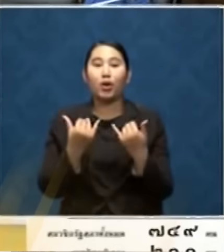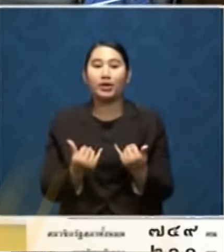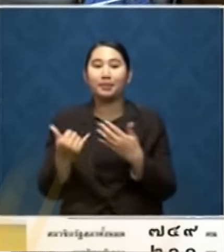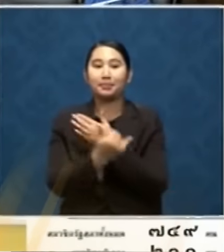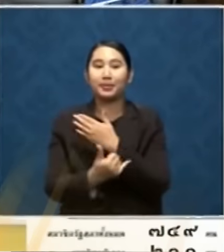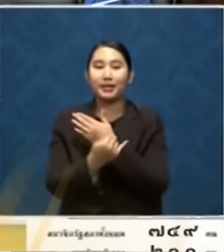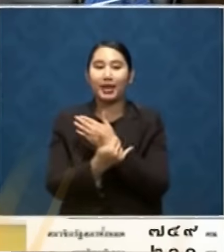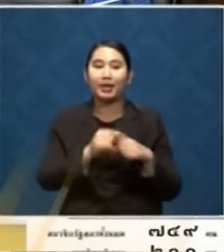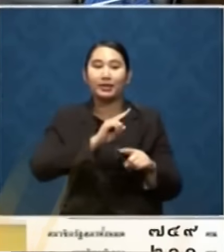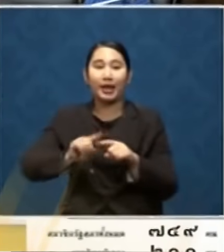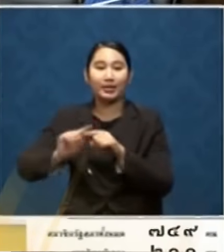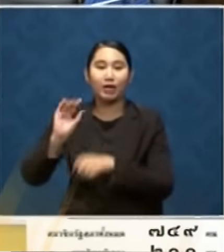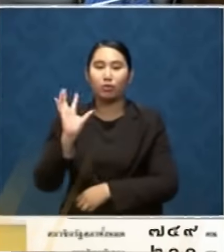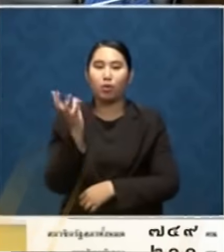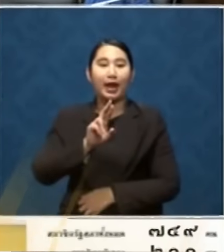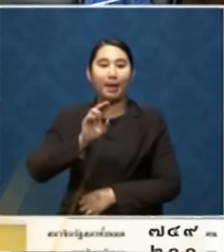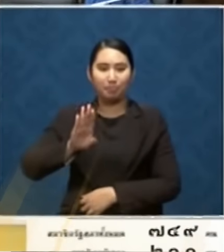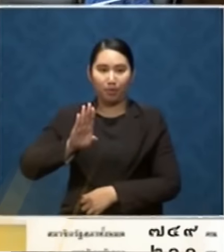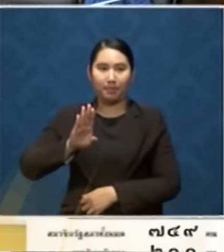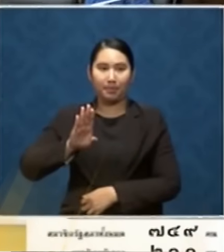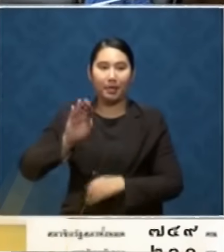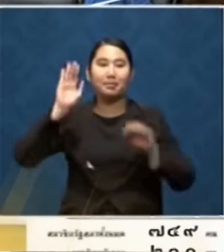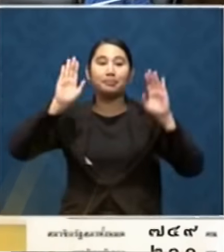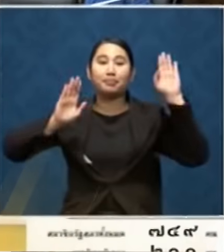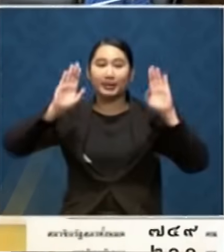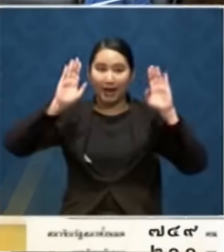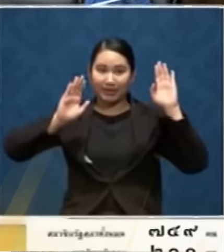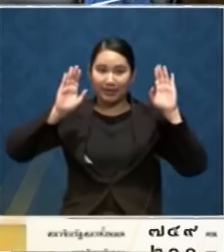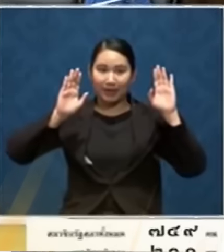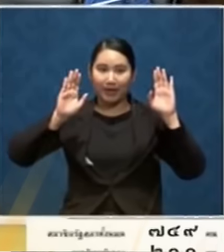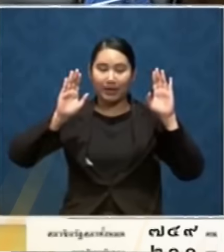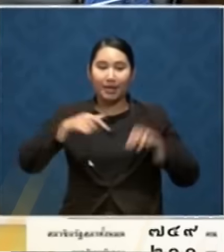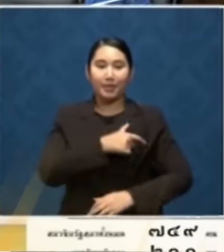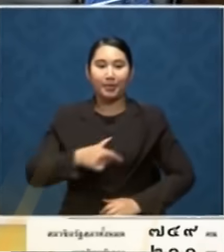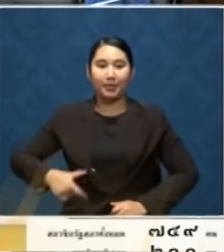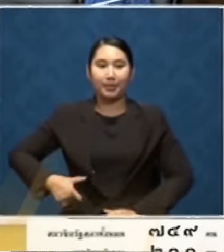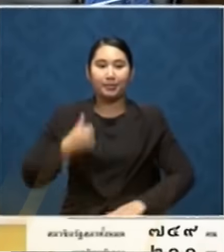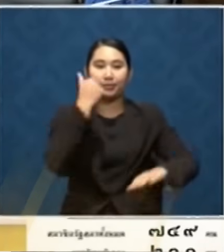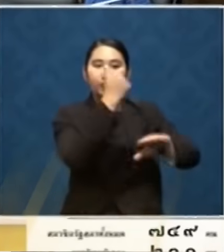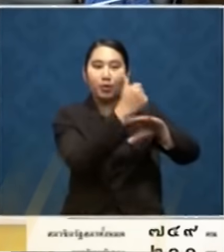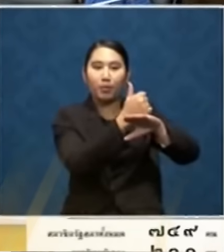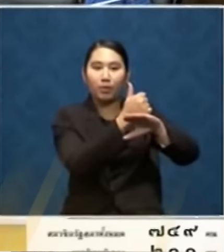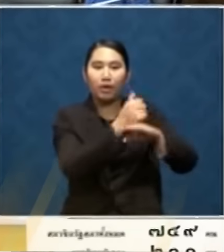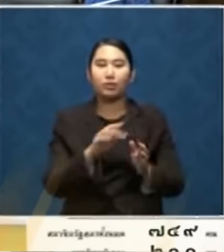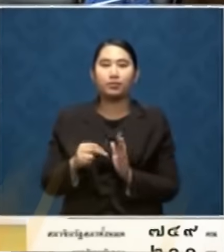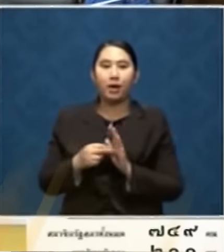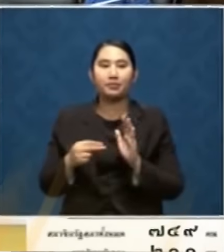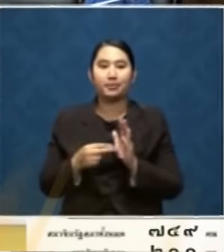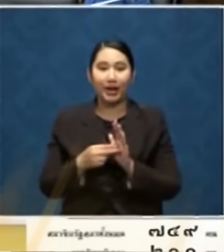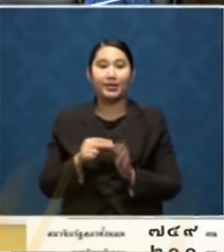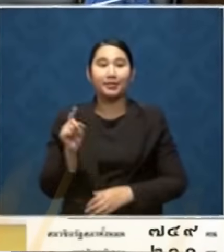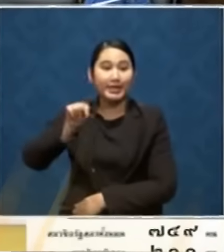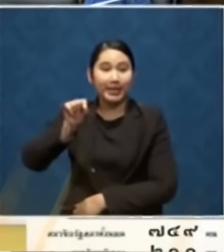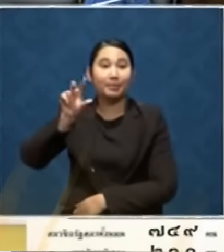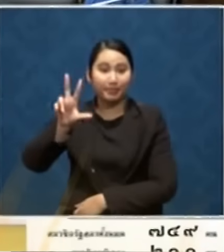ๆทั่วโลกที่เป็นระบบเดียวกับเราระบบประชาธิปไตยอันมีพระมหากษัตริย์ทรงเป็นพระประมุขของนาคี